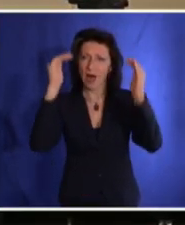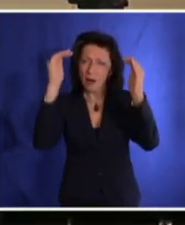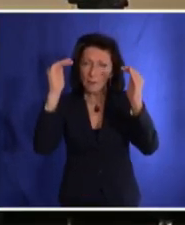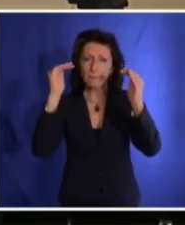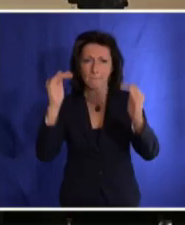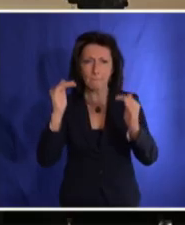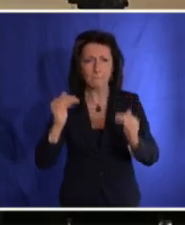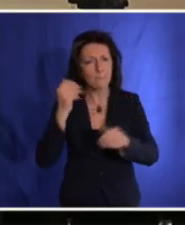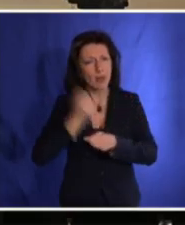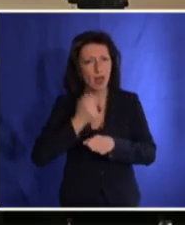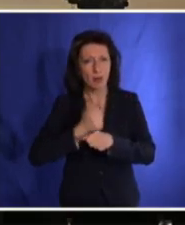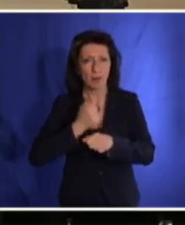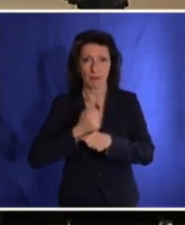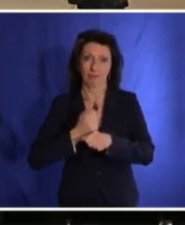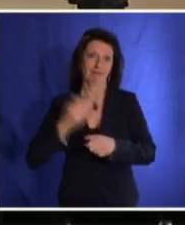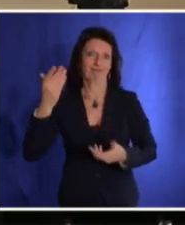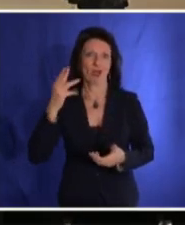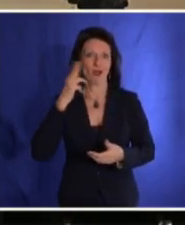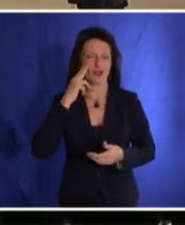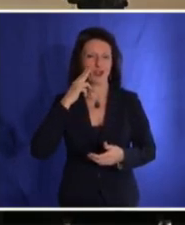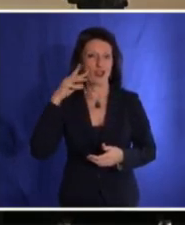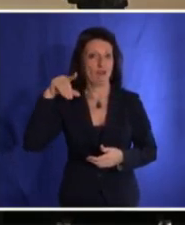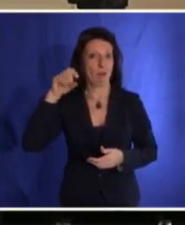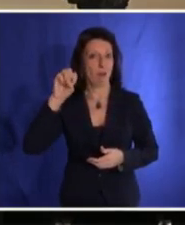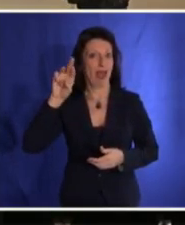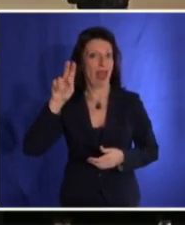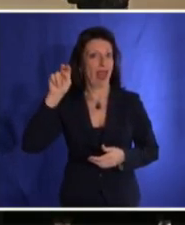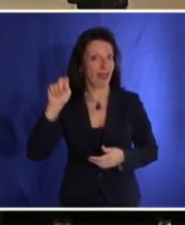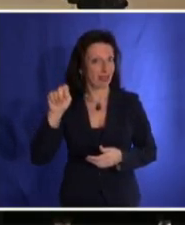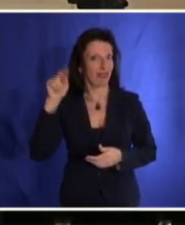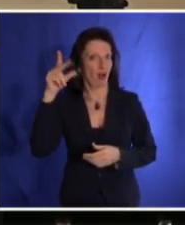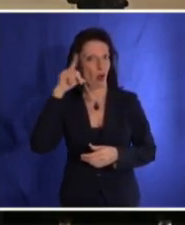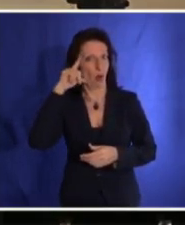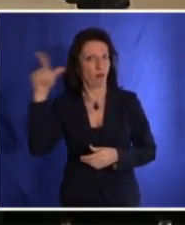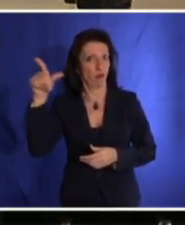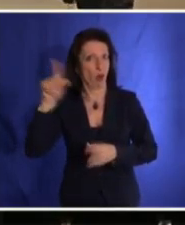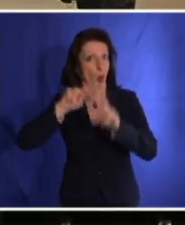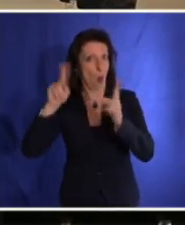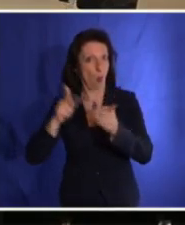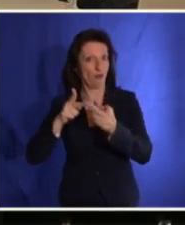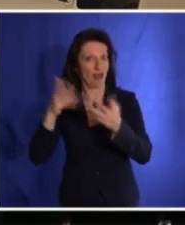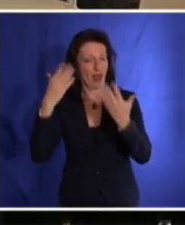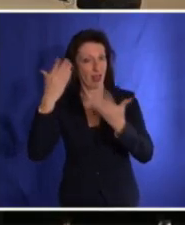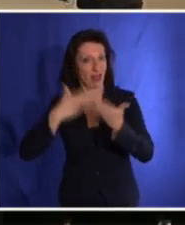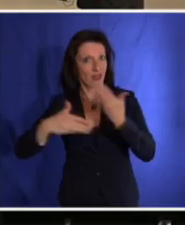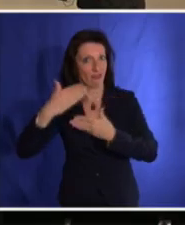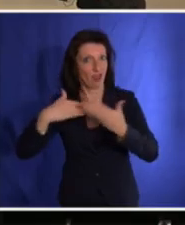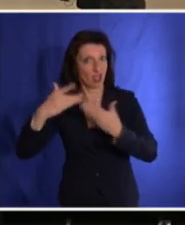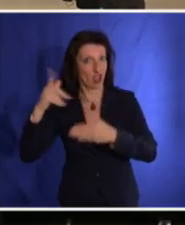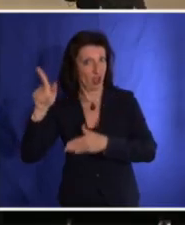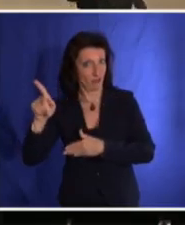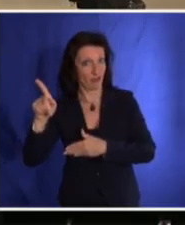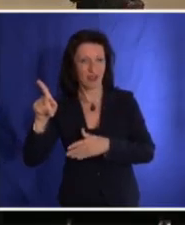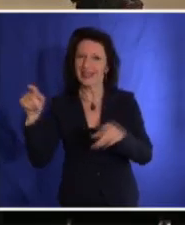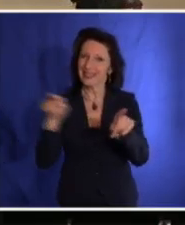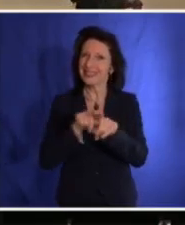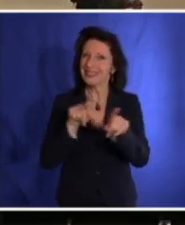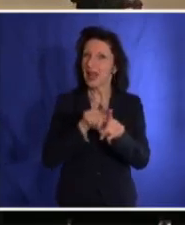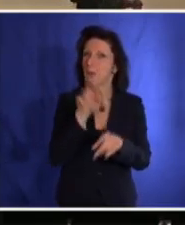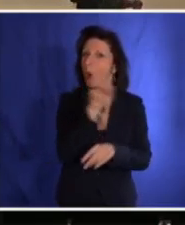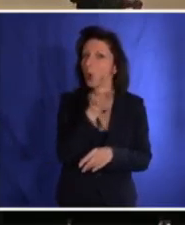Stefan Bernkopf als unser Umwelt- und Landwirtschaftslandesrat genauso wie André Ruprechter, schauen, dass die